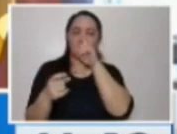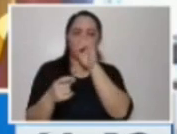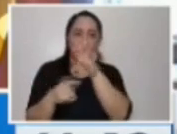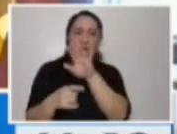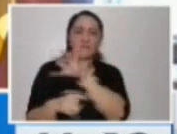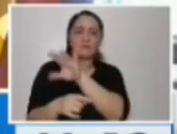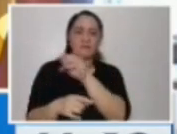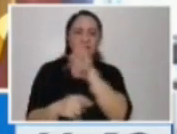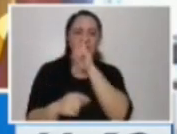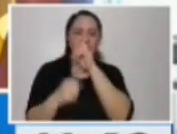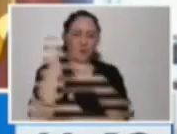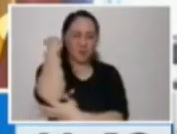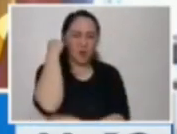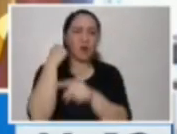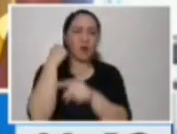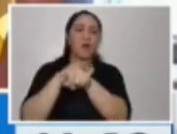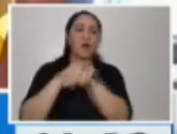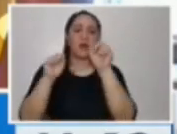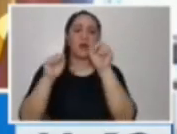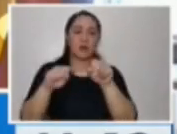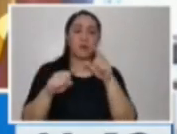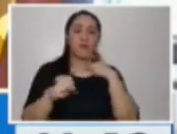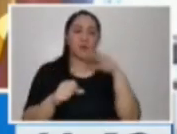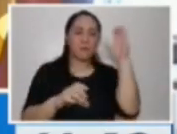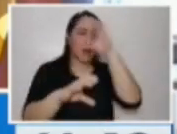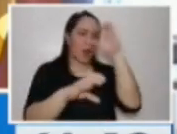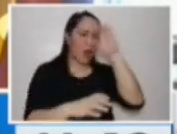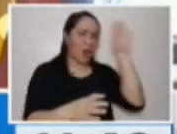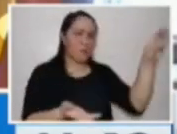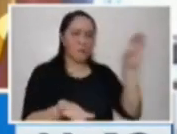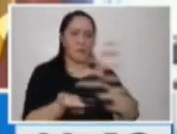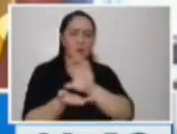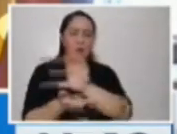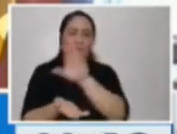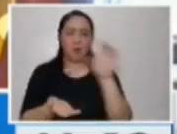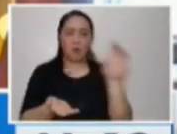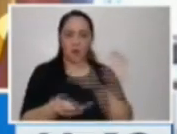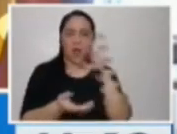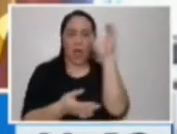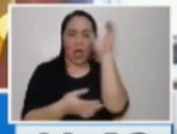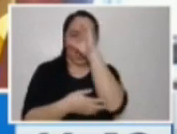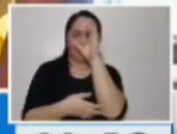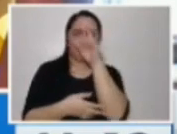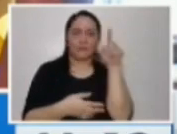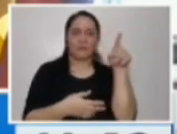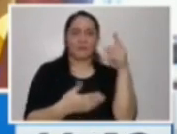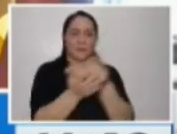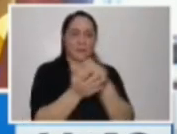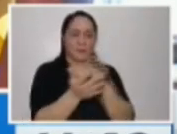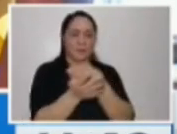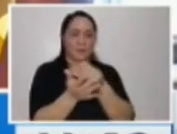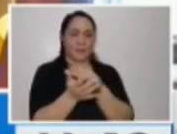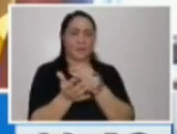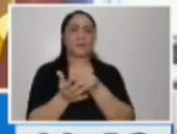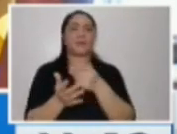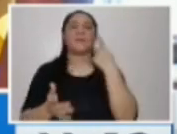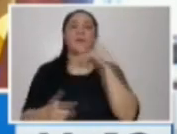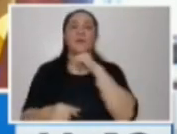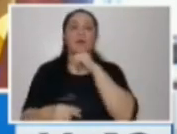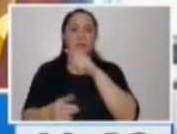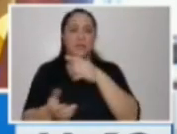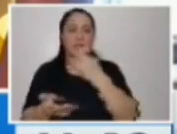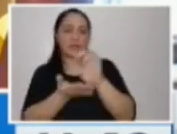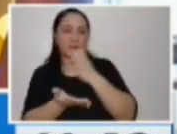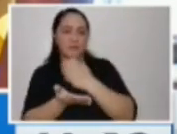sa NCR dahil hotbed nga ito ng COVID-19. So we are well covered in so far as funding